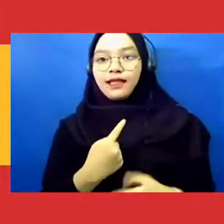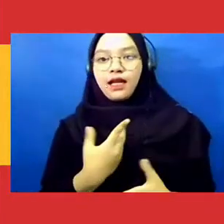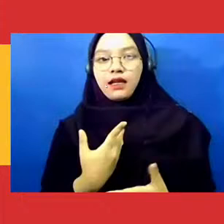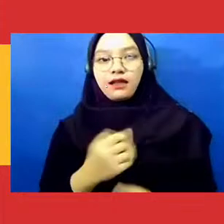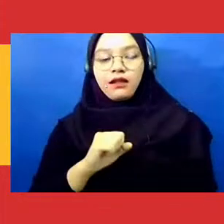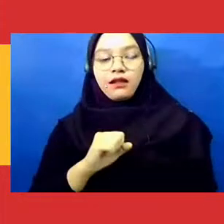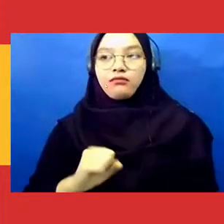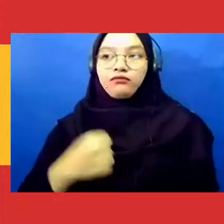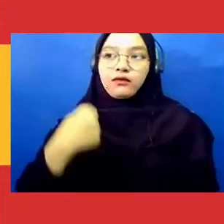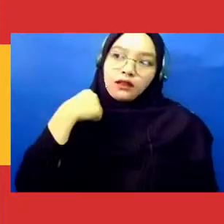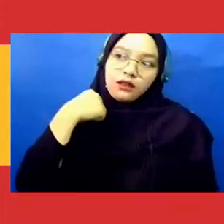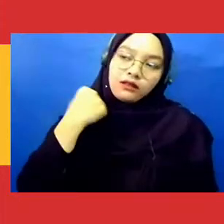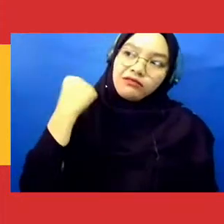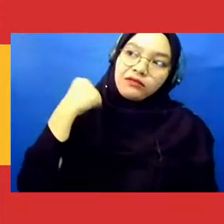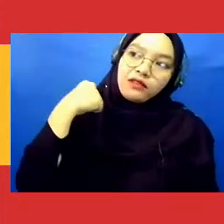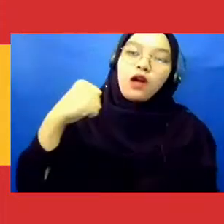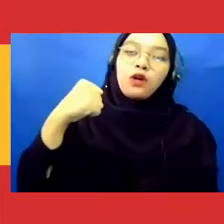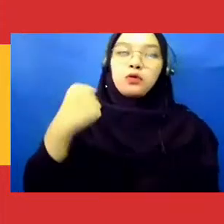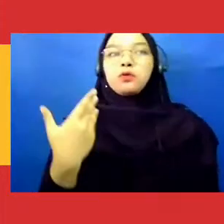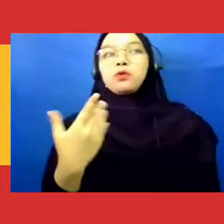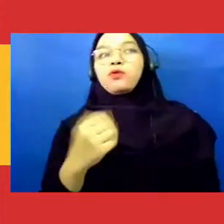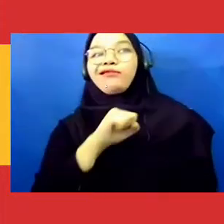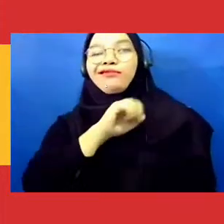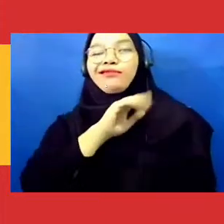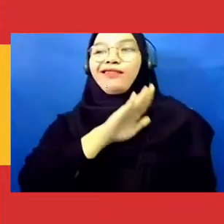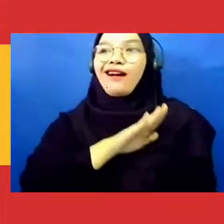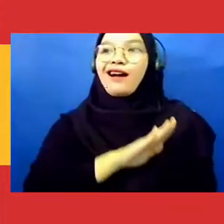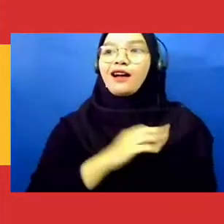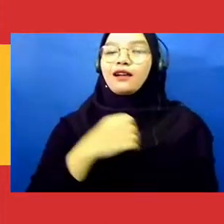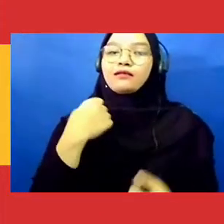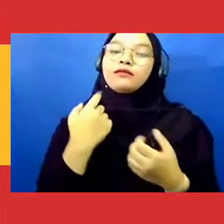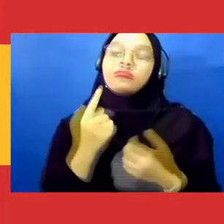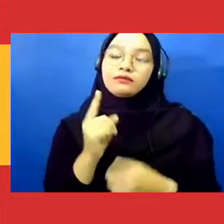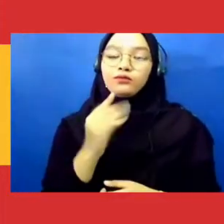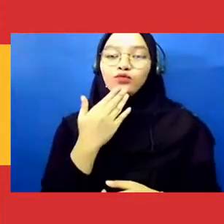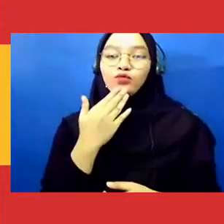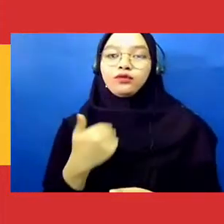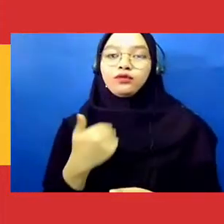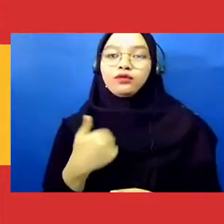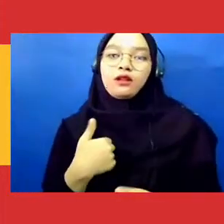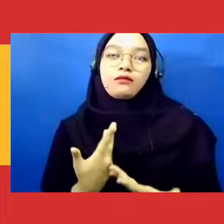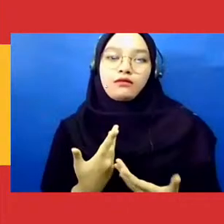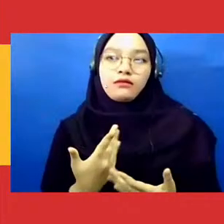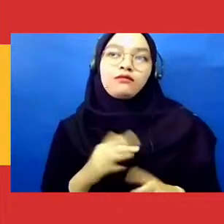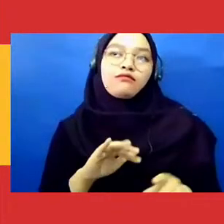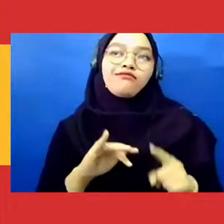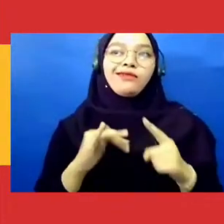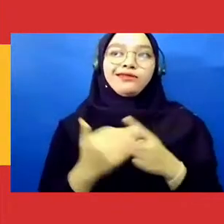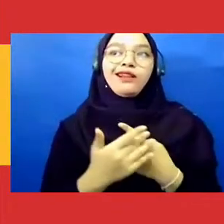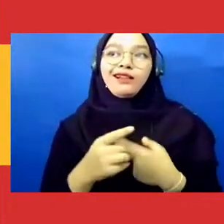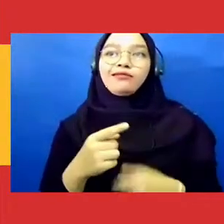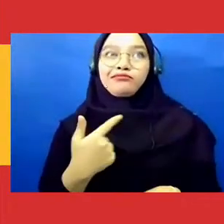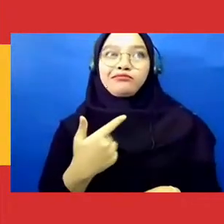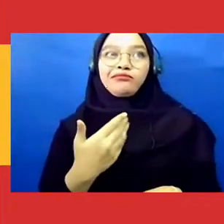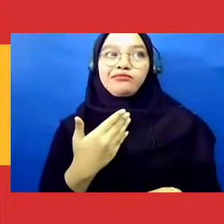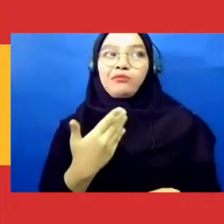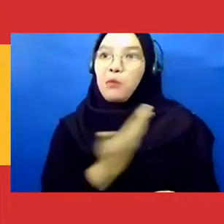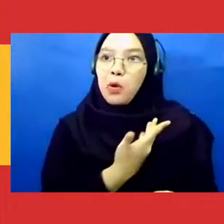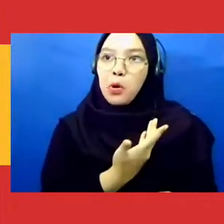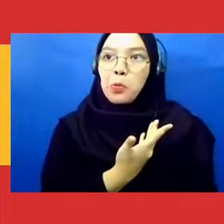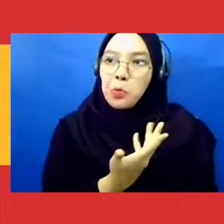kita harus paham ya. Mempunyai ketangguhan ketahanan masyarakat yang kita inginkan bersama, sehingga kita